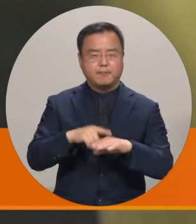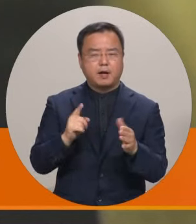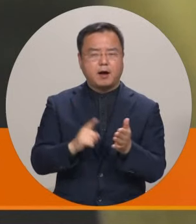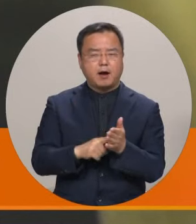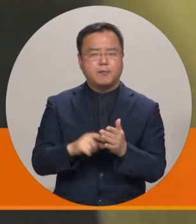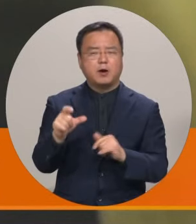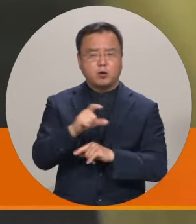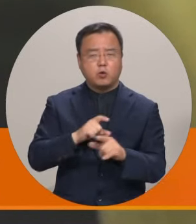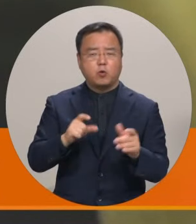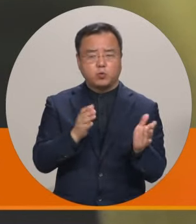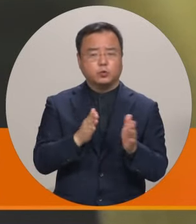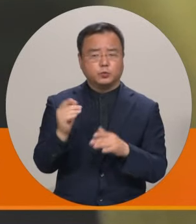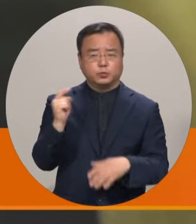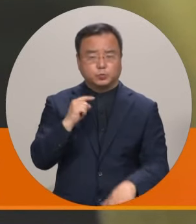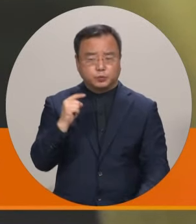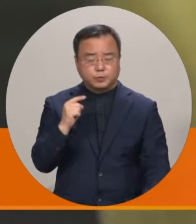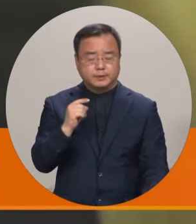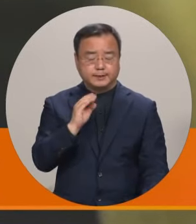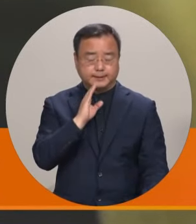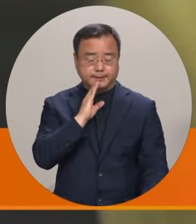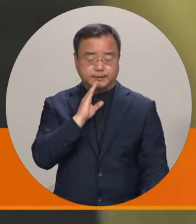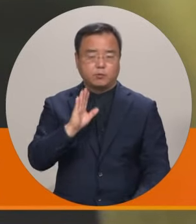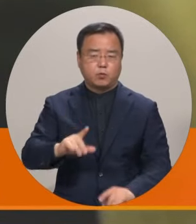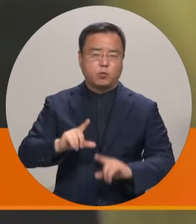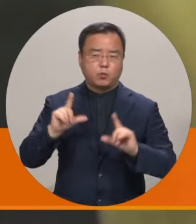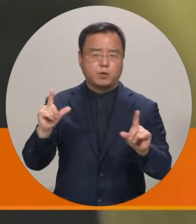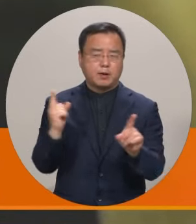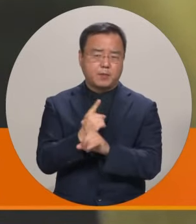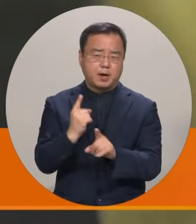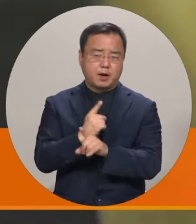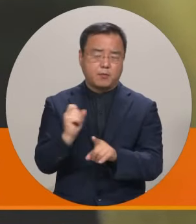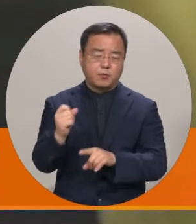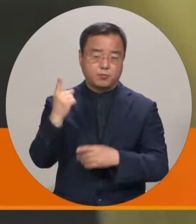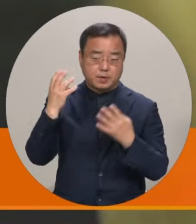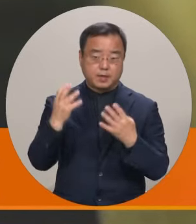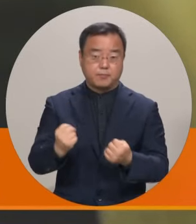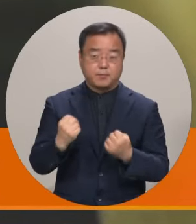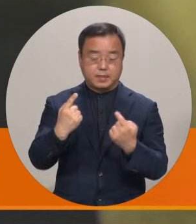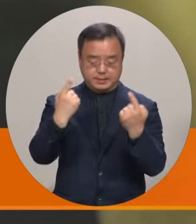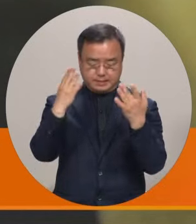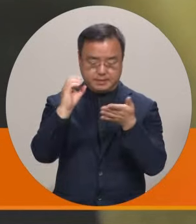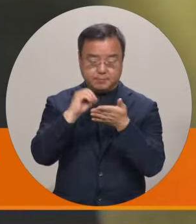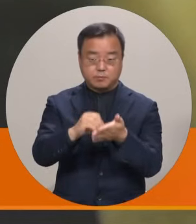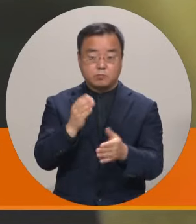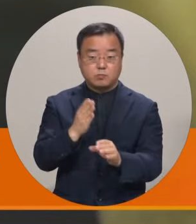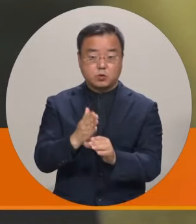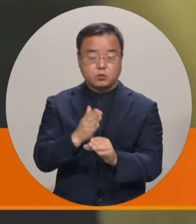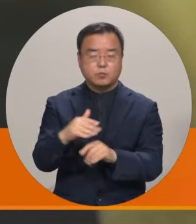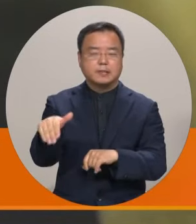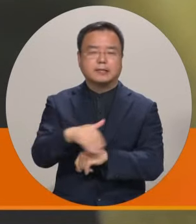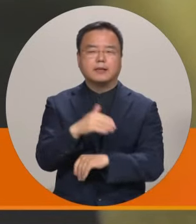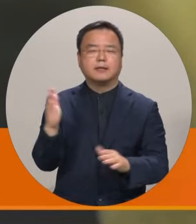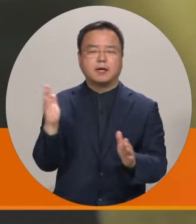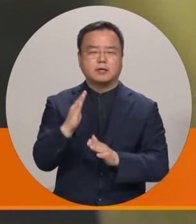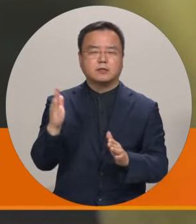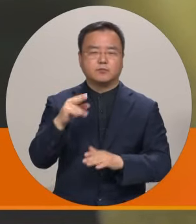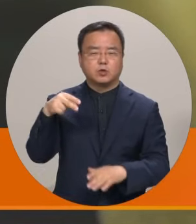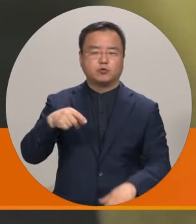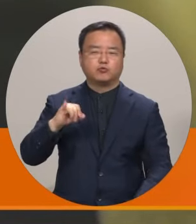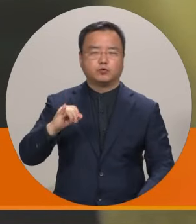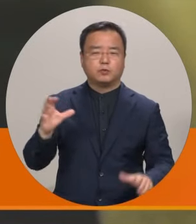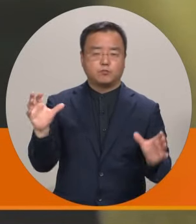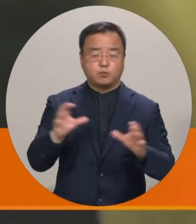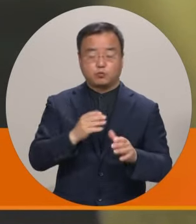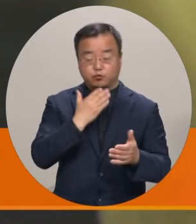겁니다 특히 변수가 많은 올해 대입에서이 재학생들에겐 수시 모집의 중요성이 큰데 어떻게 대비하면